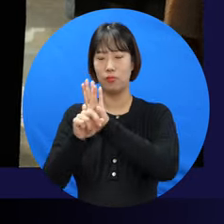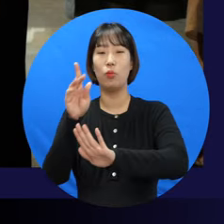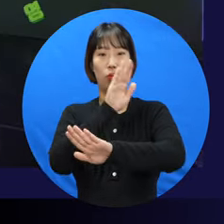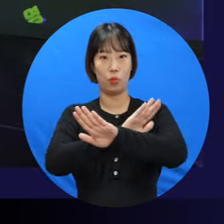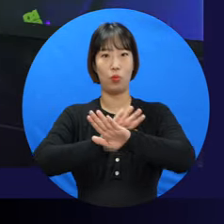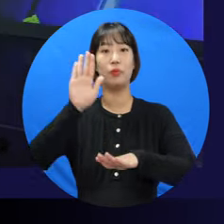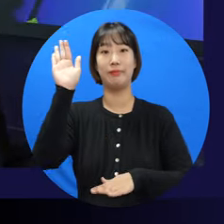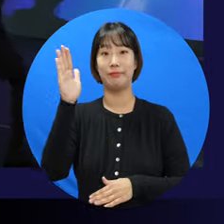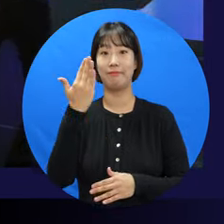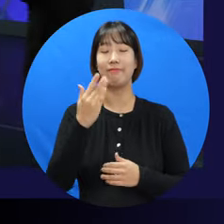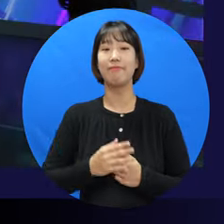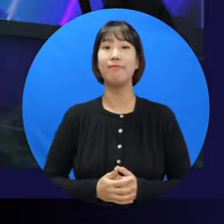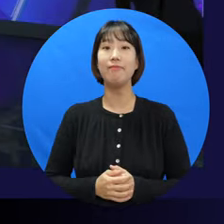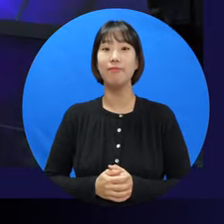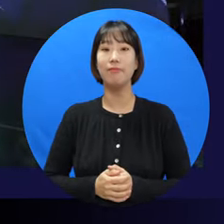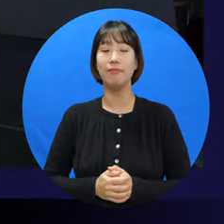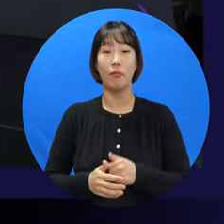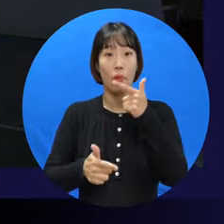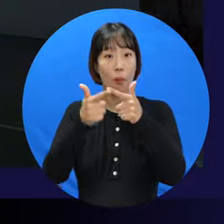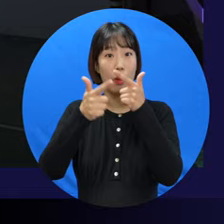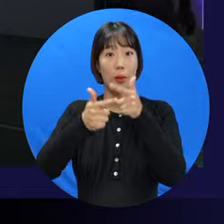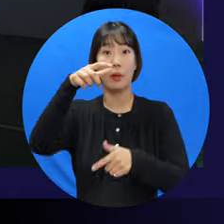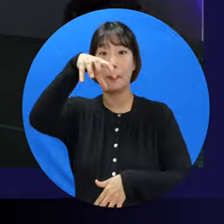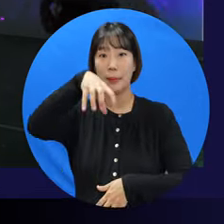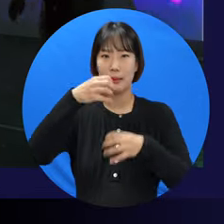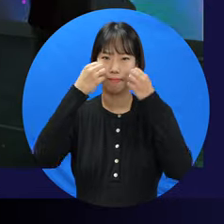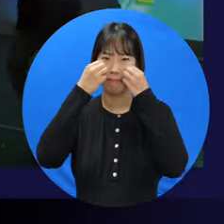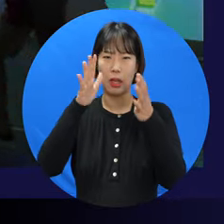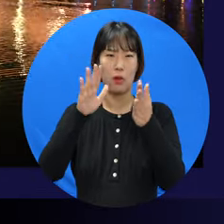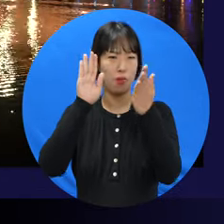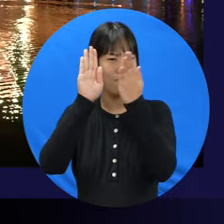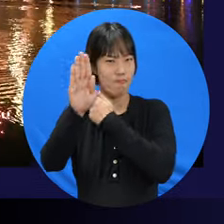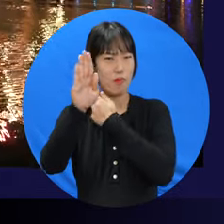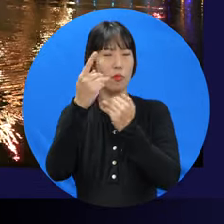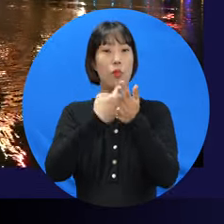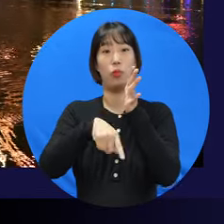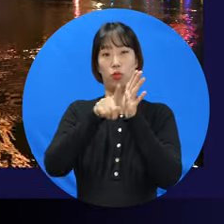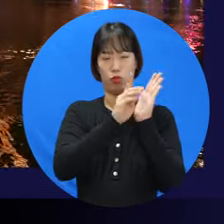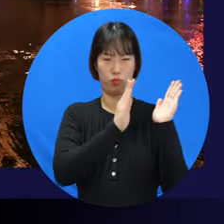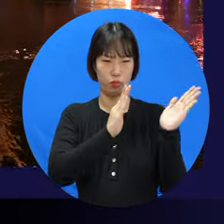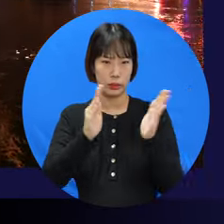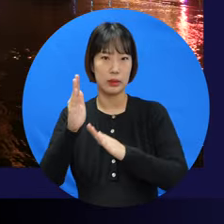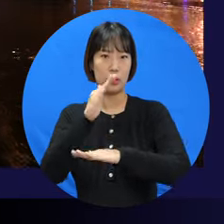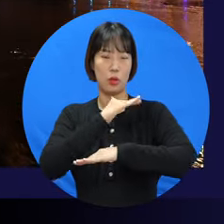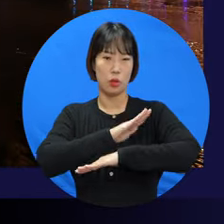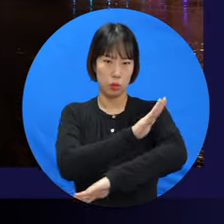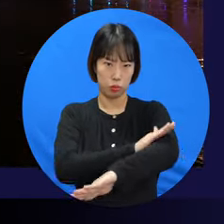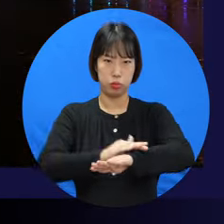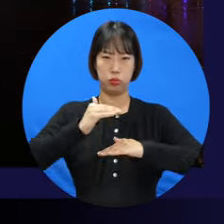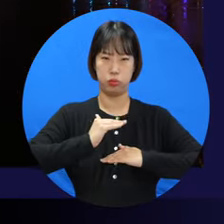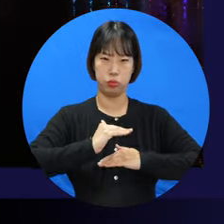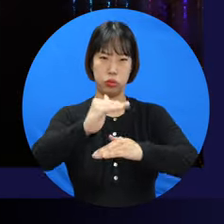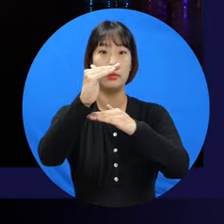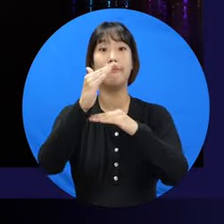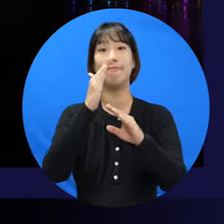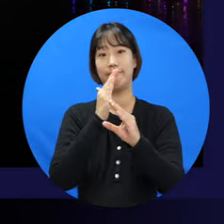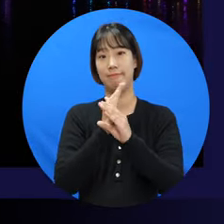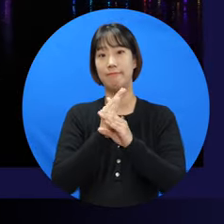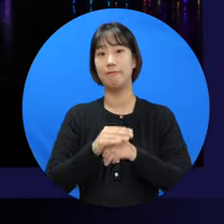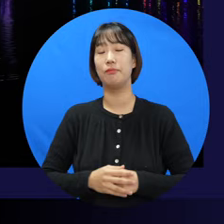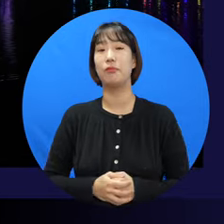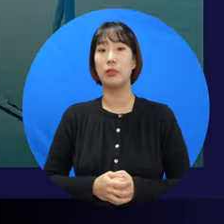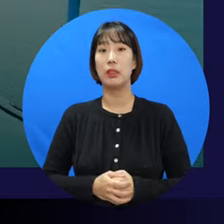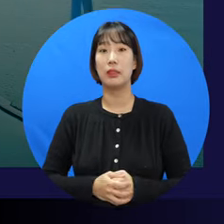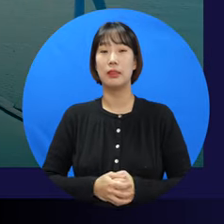한층 높여가고 있습니다 우리 뭐 푸른 새로운 미래를 더 향한 준비도 속도를 높여가고